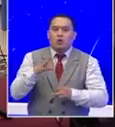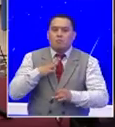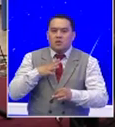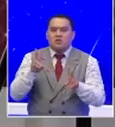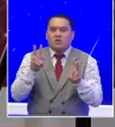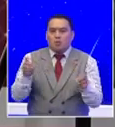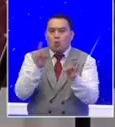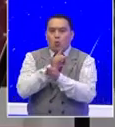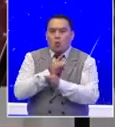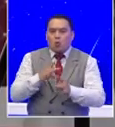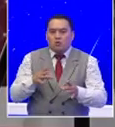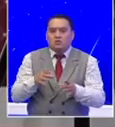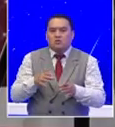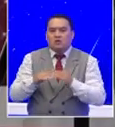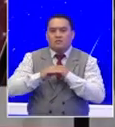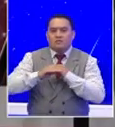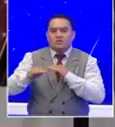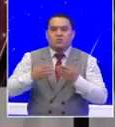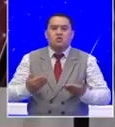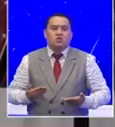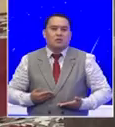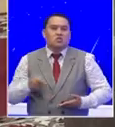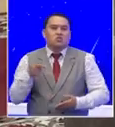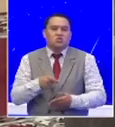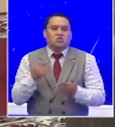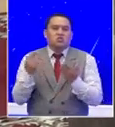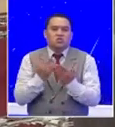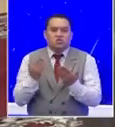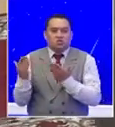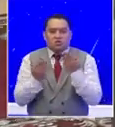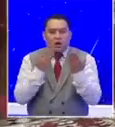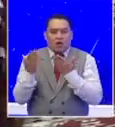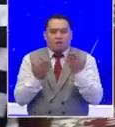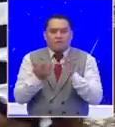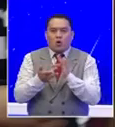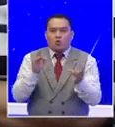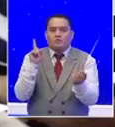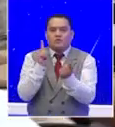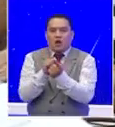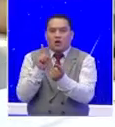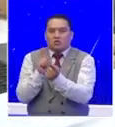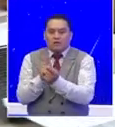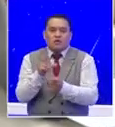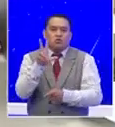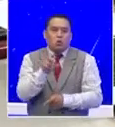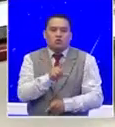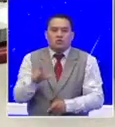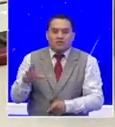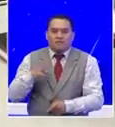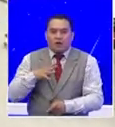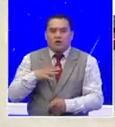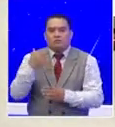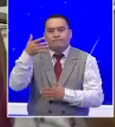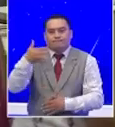также затронуты темы культуры степняков. Более 1000 читателей приняли участие в онлайн-встрече. Около 300 человек